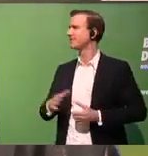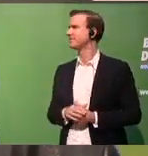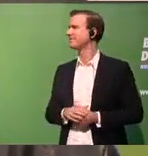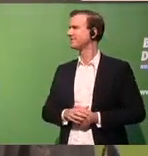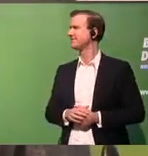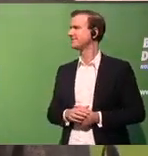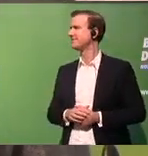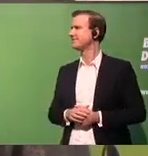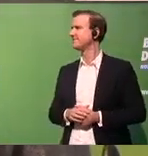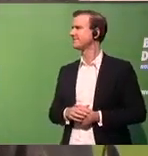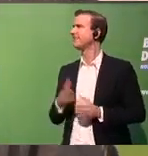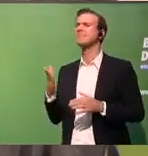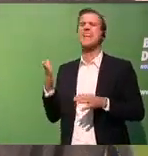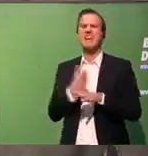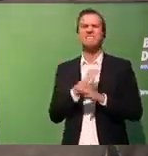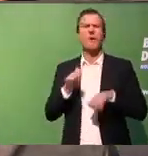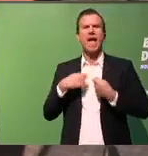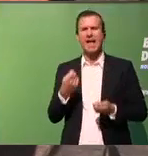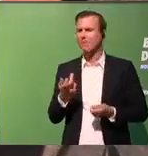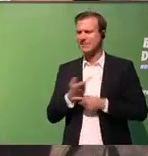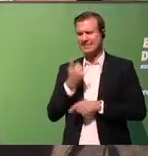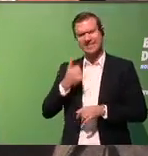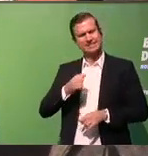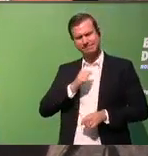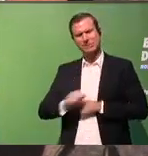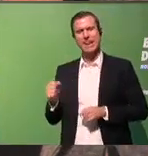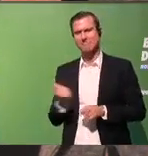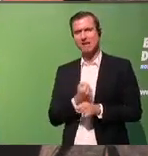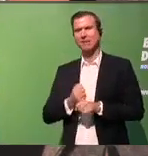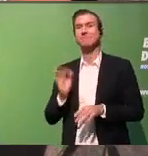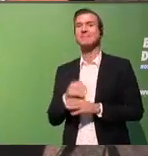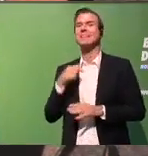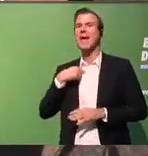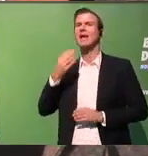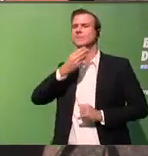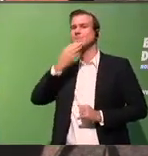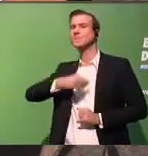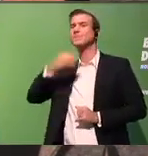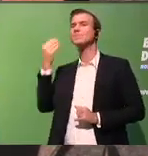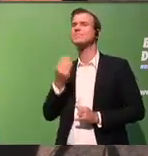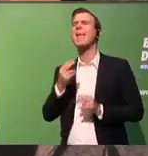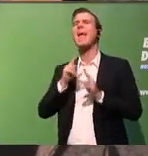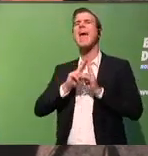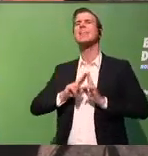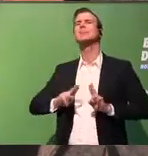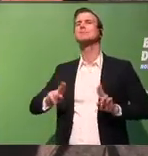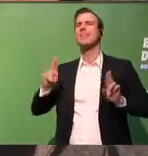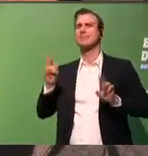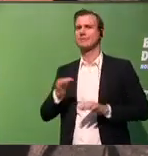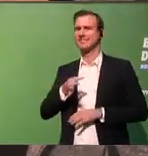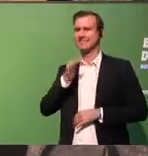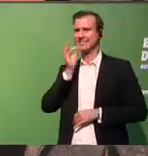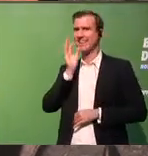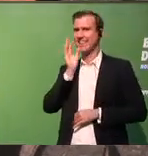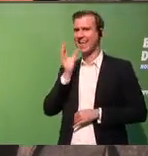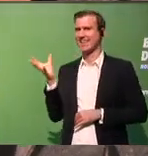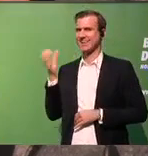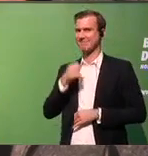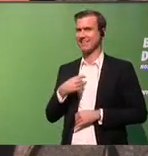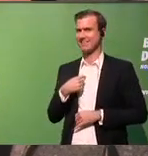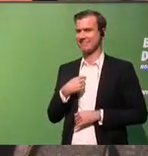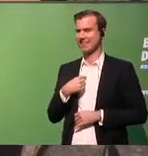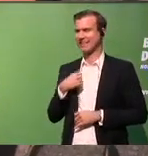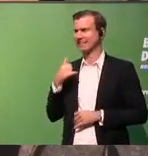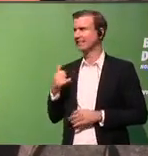Nein, das wird jetzt vor dem Ergebnis knallhart durchgezogen. Wir haben leckere Entspannungsgetränke für euch. Und da